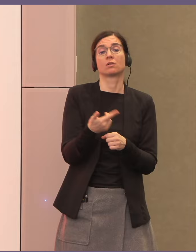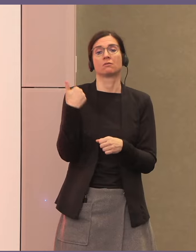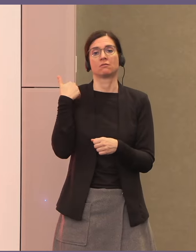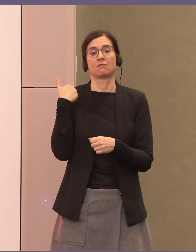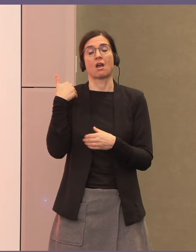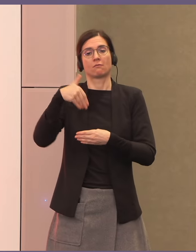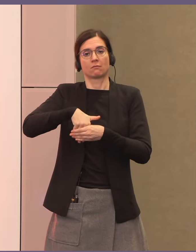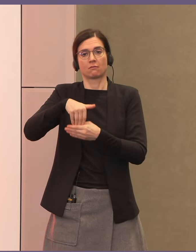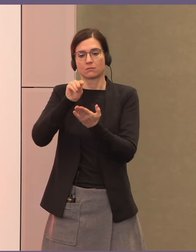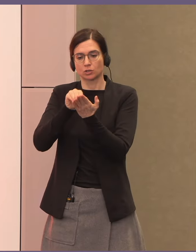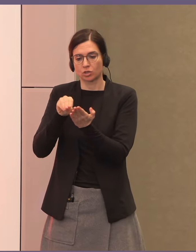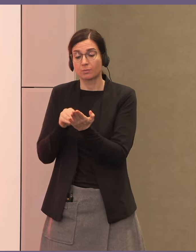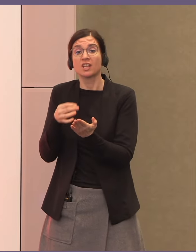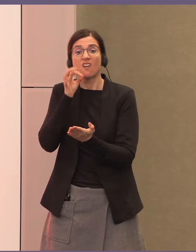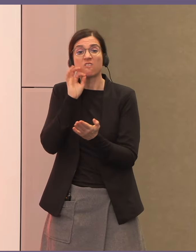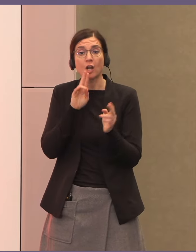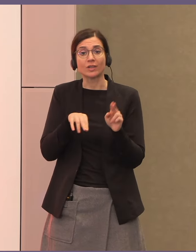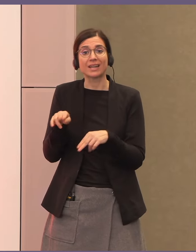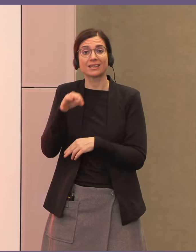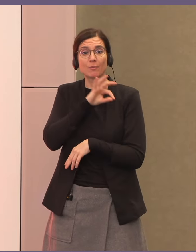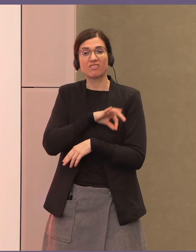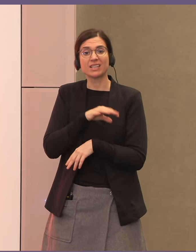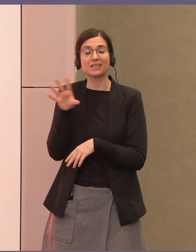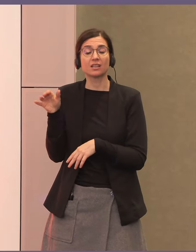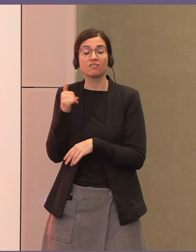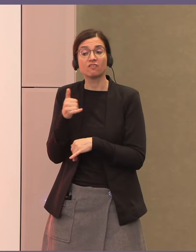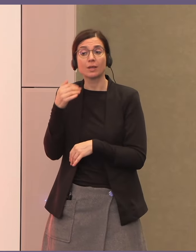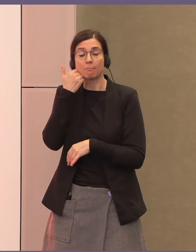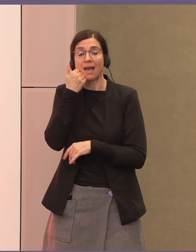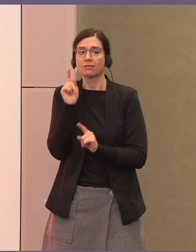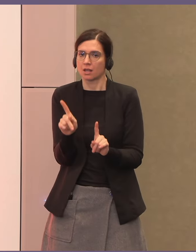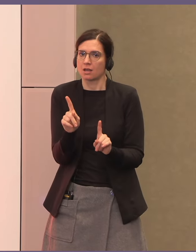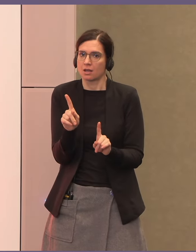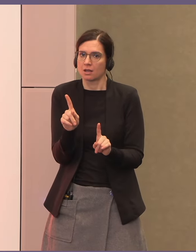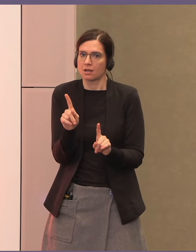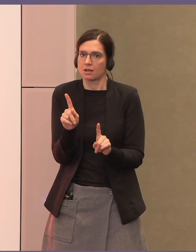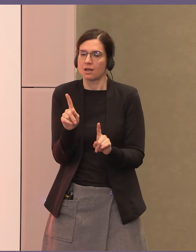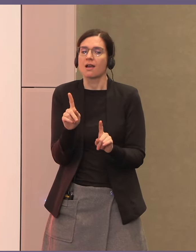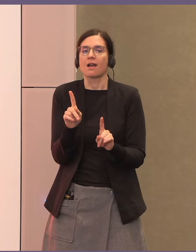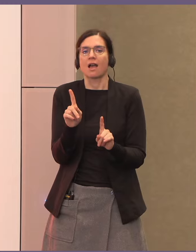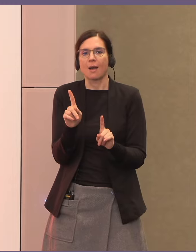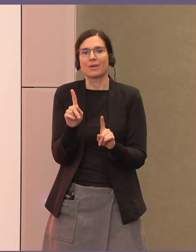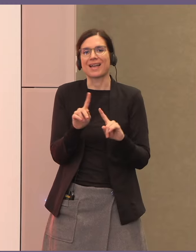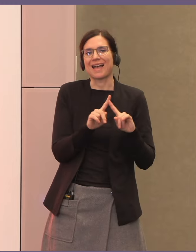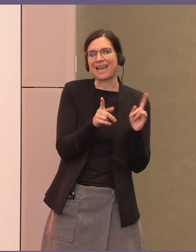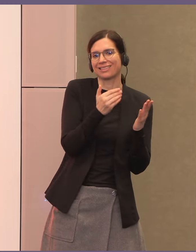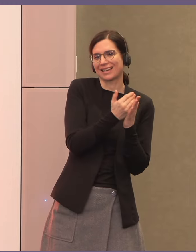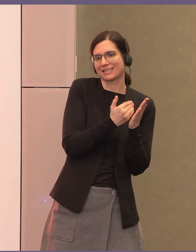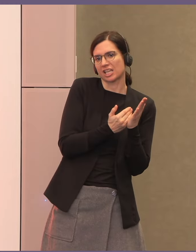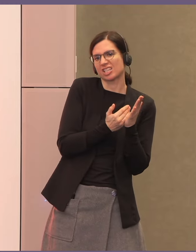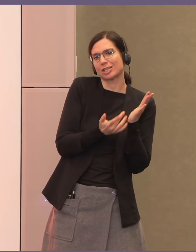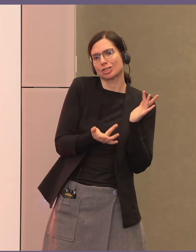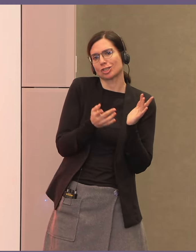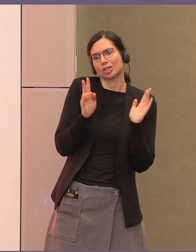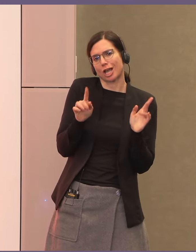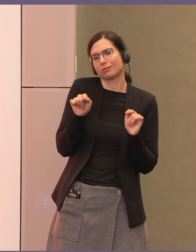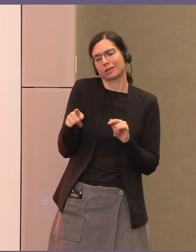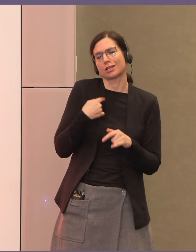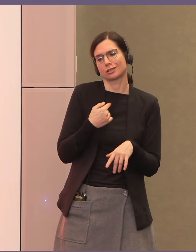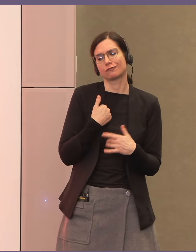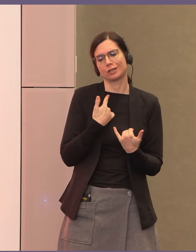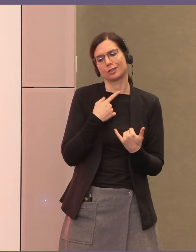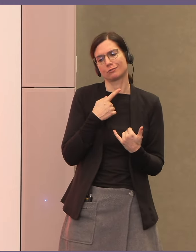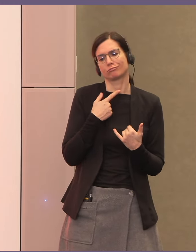in der es hieß, dass Frauen die gleichen Rechte und Pflichte wie Männer hätten, soweit es nicht durch ein anderes Gesetz eben anders bestimmt werden würde.